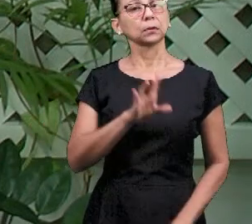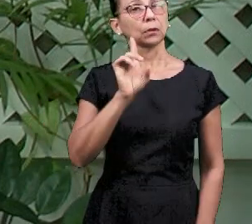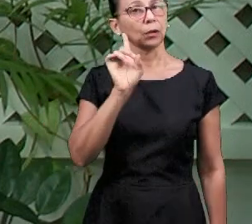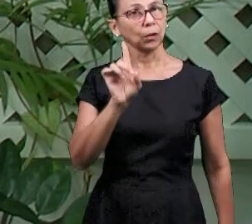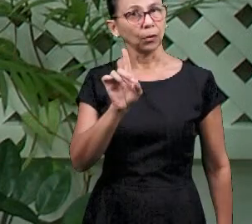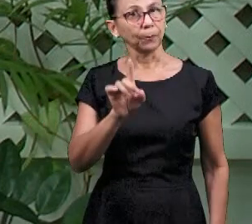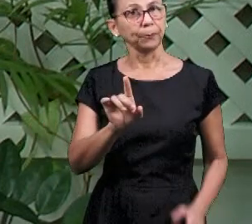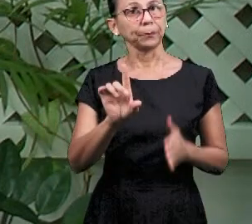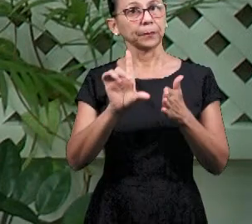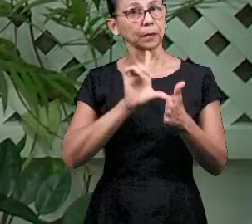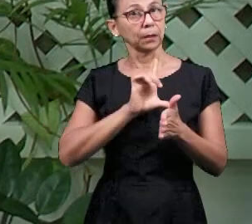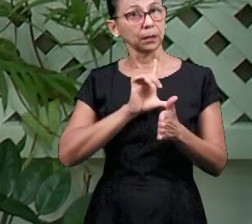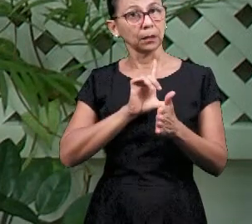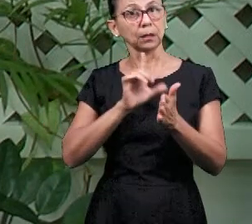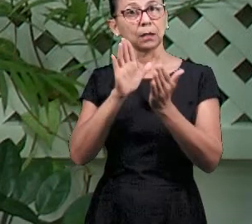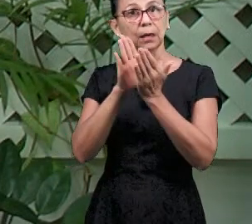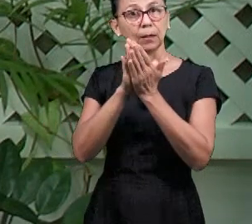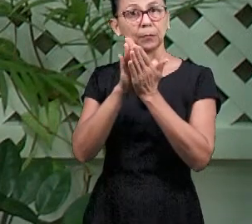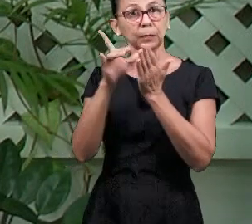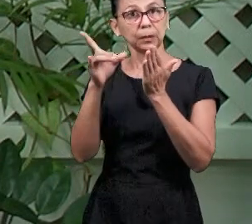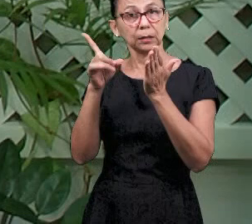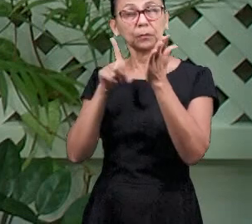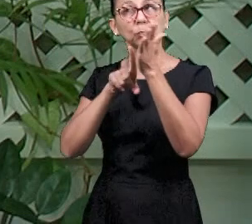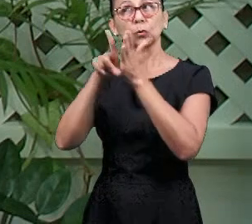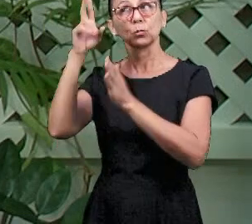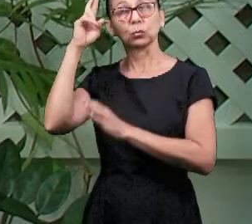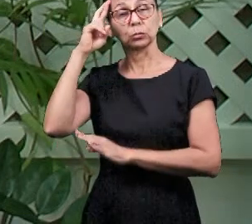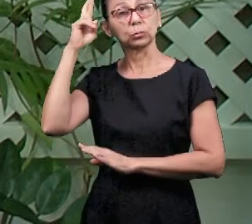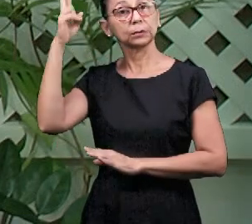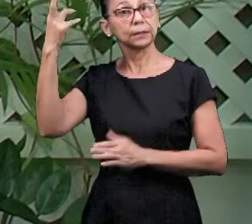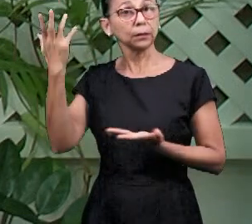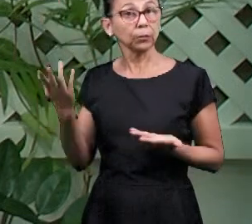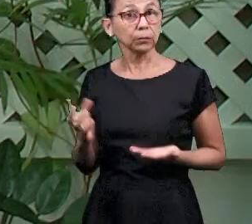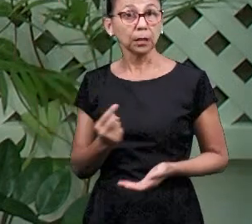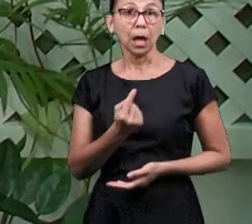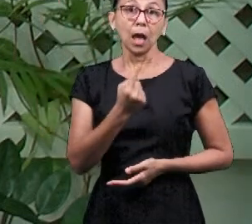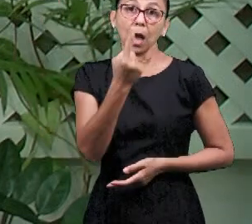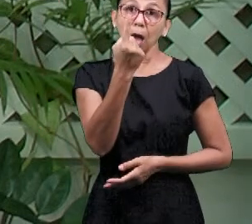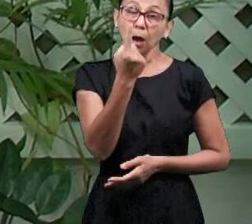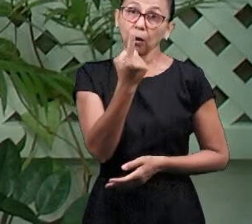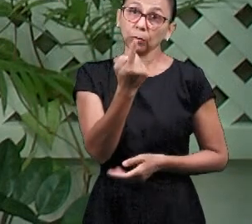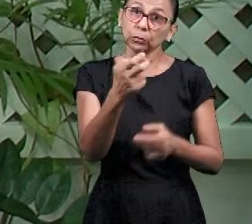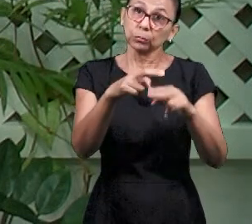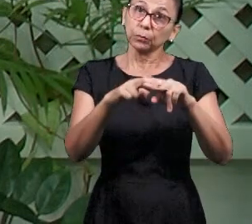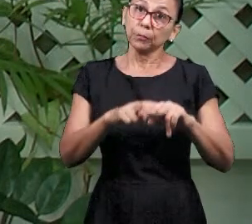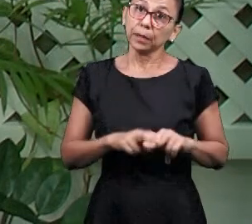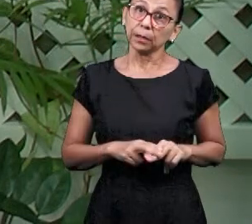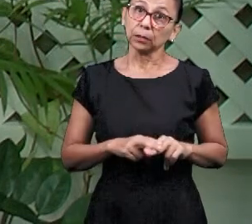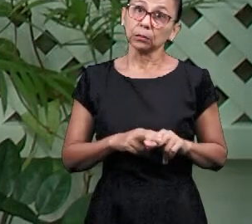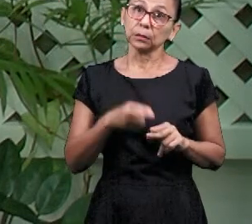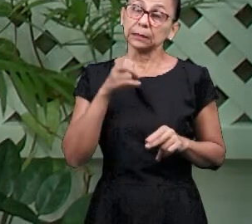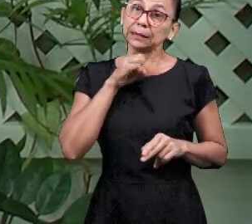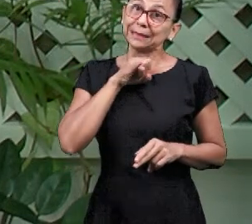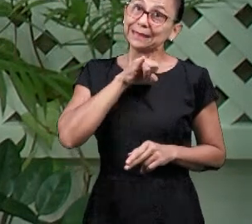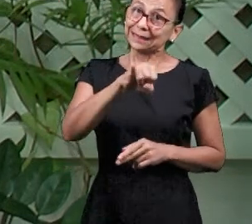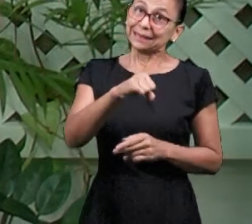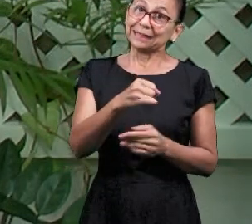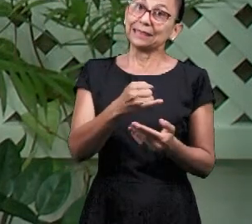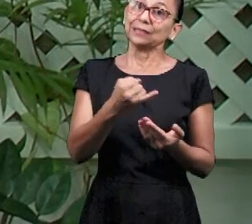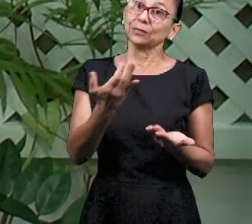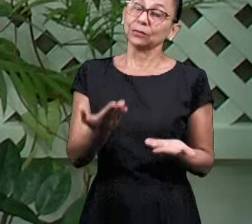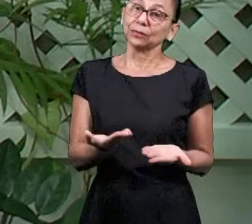doit prendre, celui-là on doit prendre. Donc c'est une division de pensée, ce qui est naturel, ce qui est